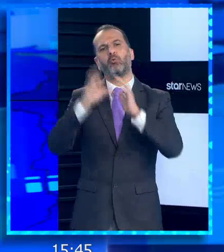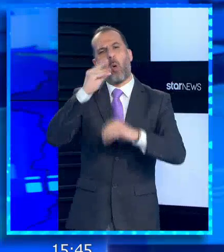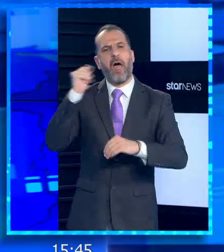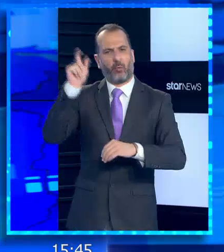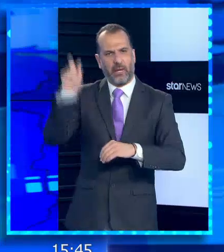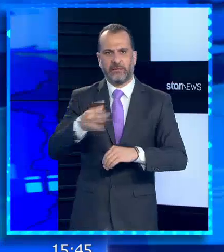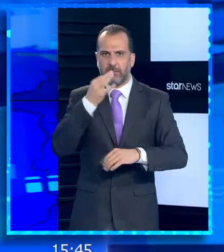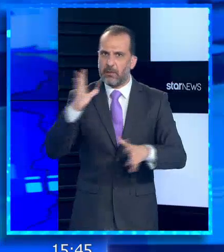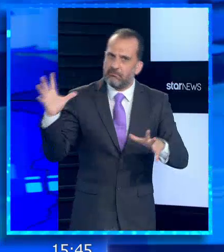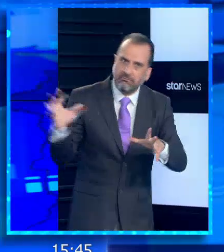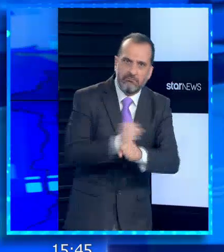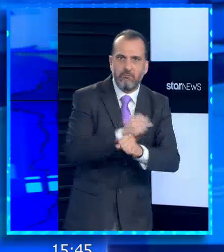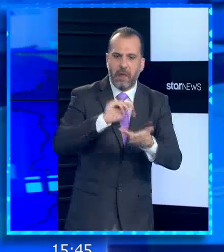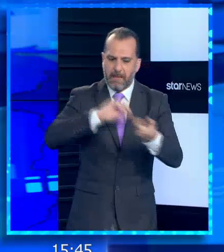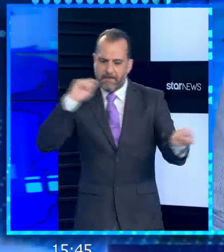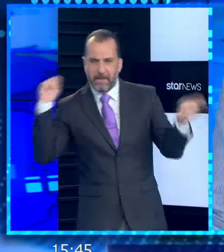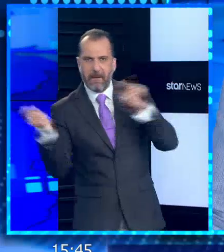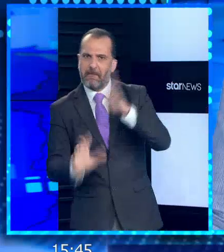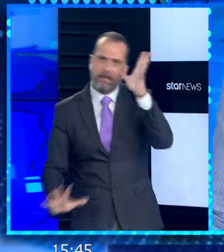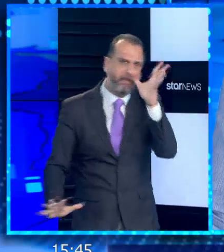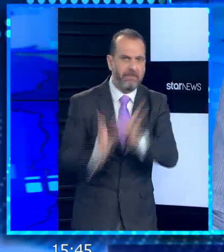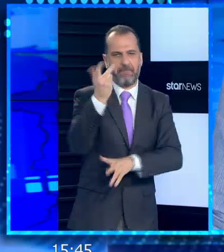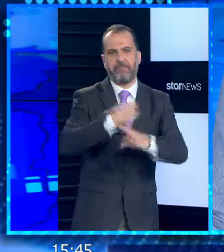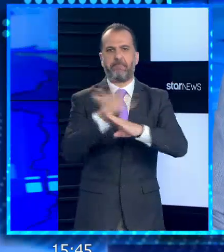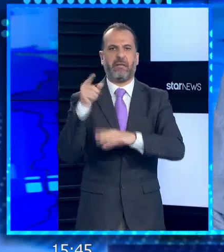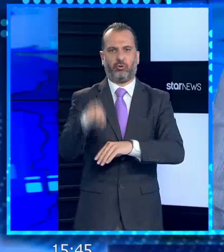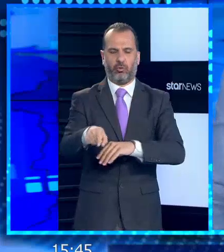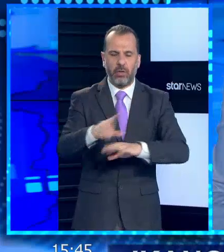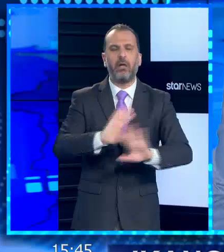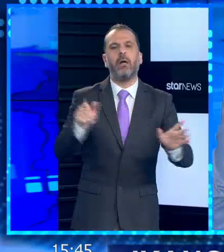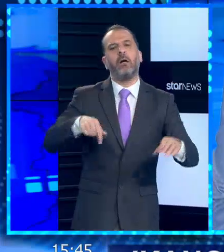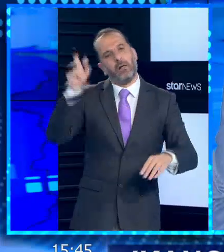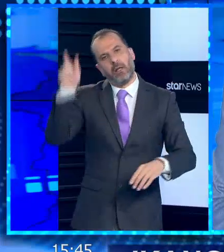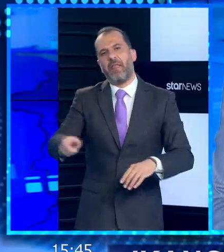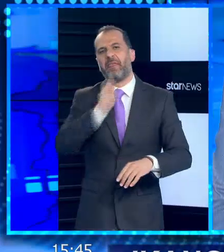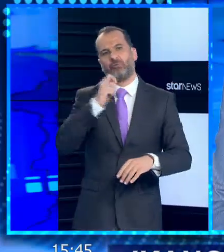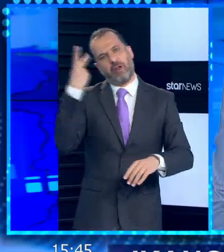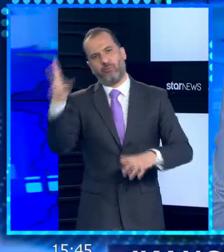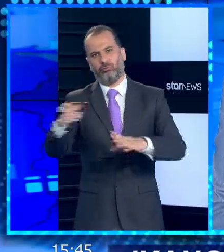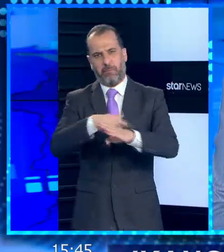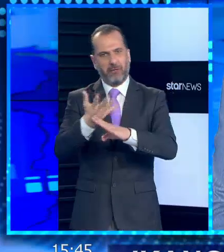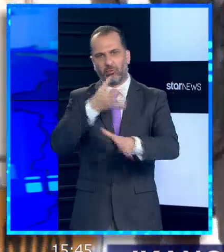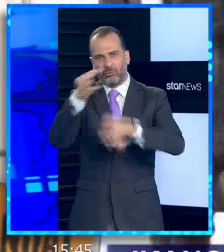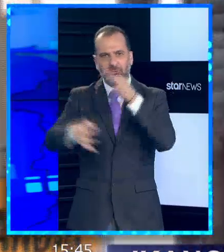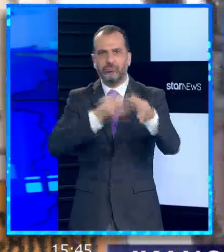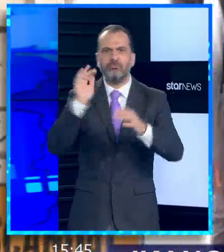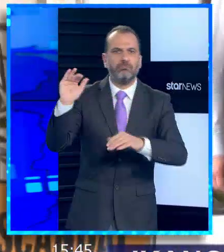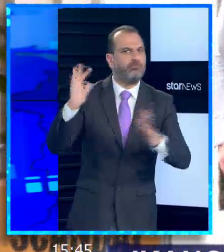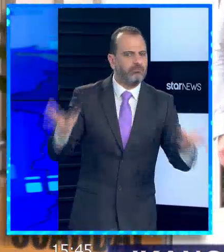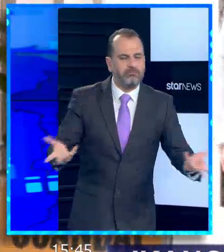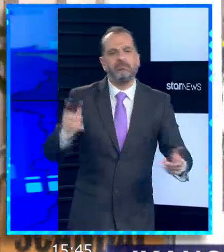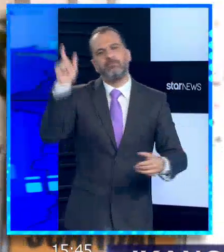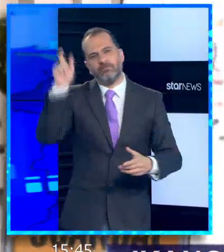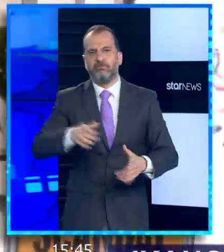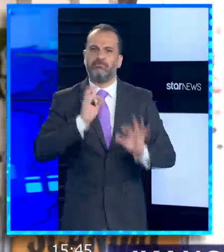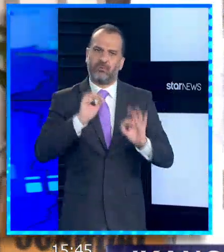για ολική επαναφορά του κόμματος. Ο Αντώνης Αντωνόπουλος θα μας μεταφέρει τώρα τις τελευταίες εξελίξεις. Χαμόγελα, Αντώνη. Τα